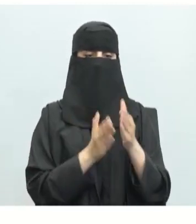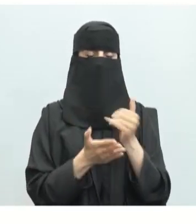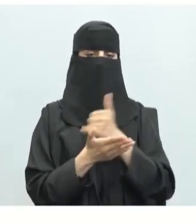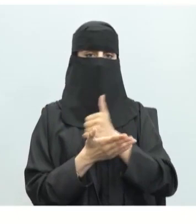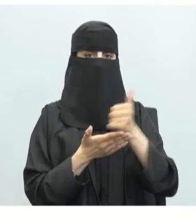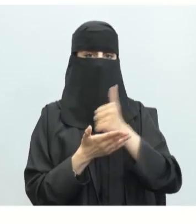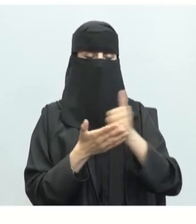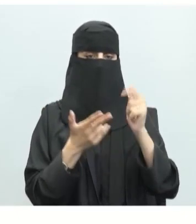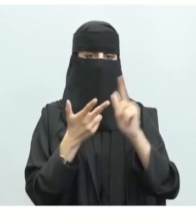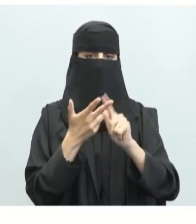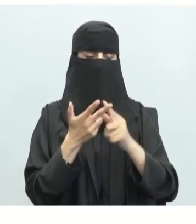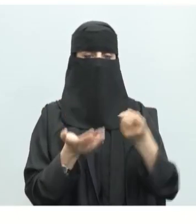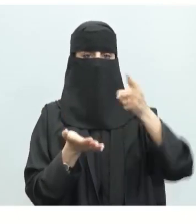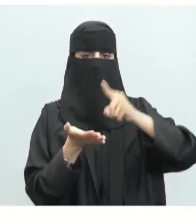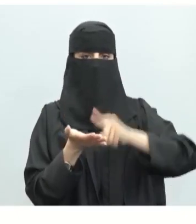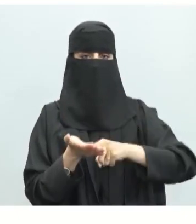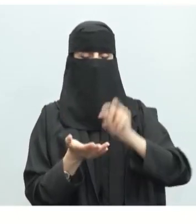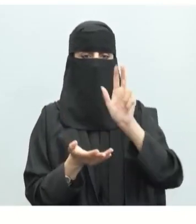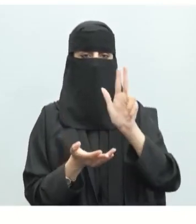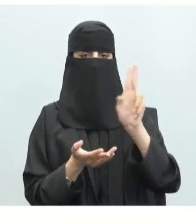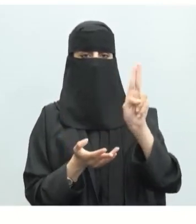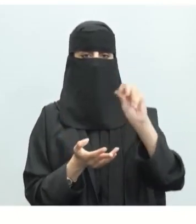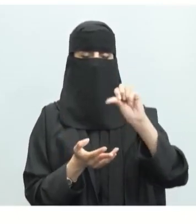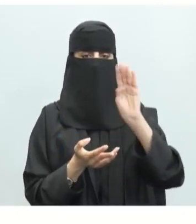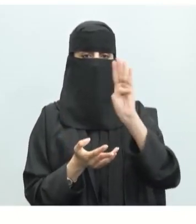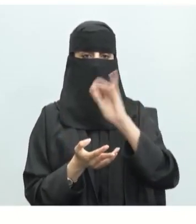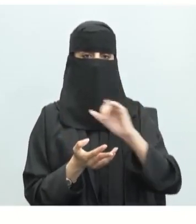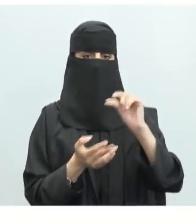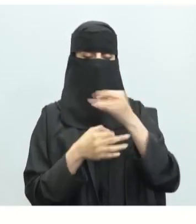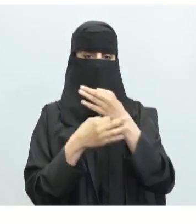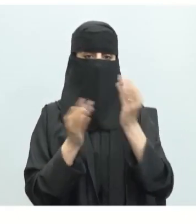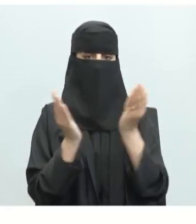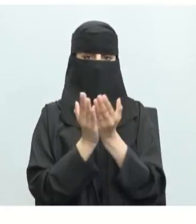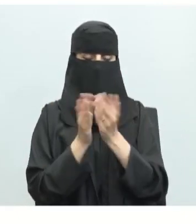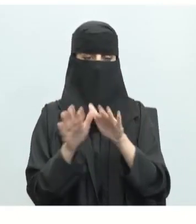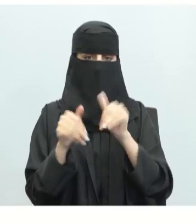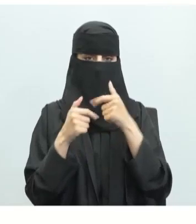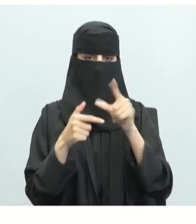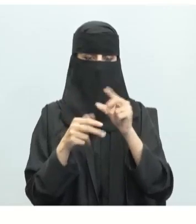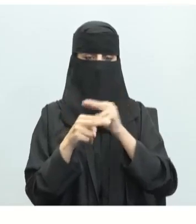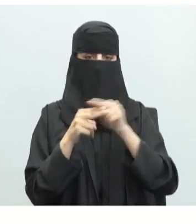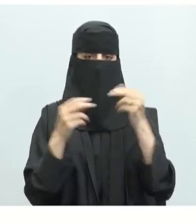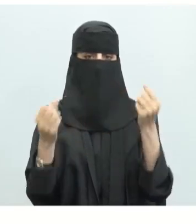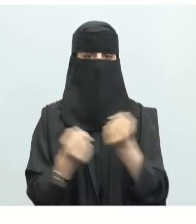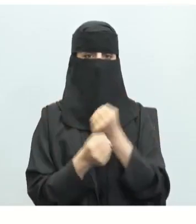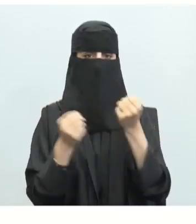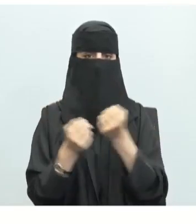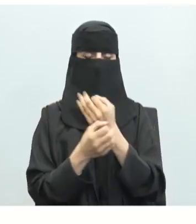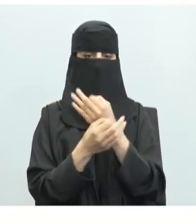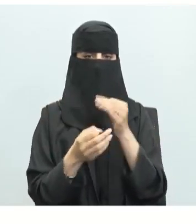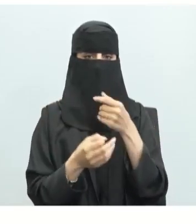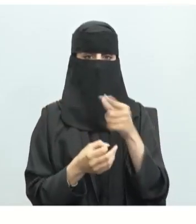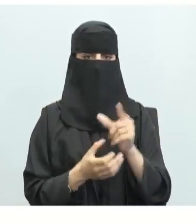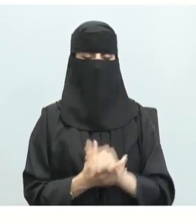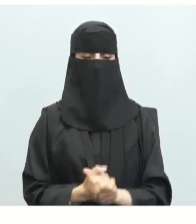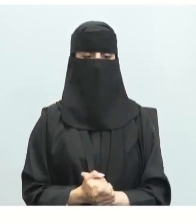التوكيد، درسناه وقمنا بحل تدريبات عليه وكنتم رائعون.